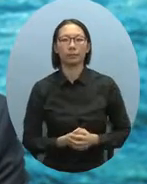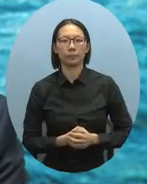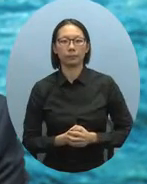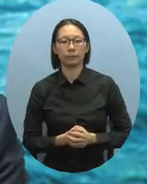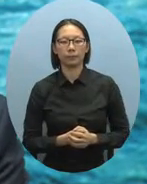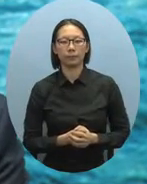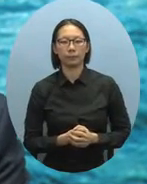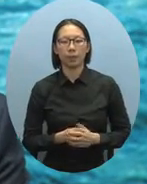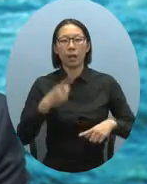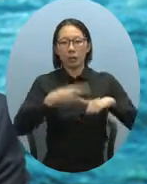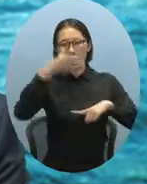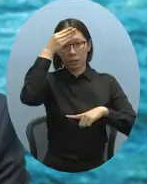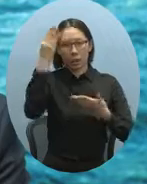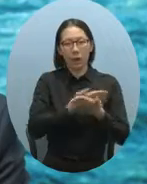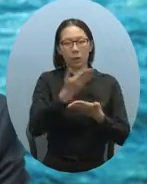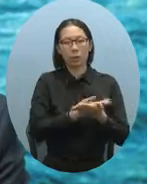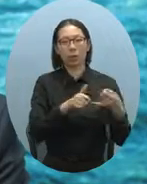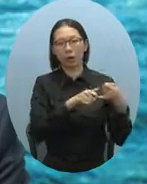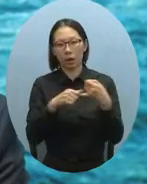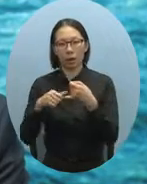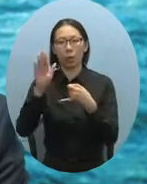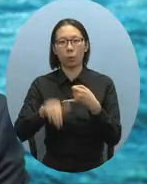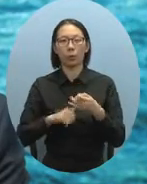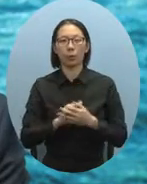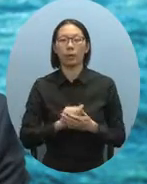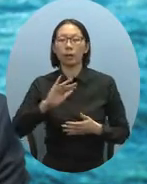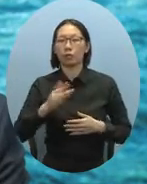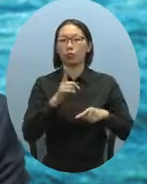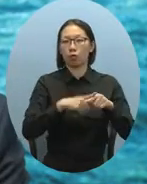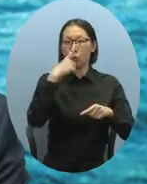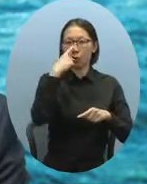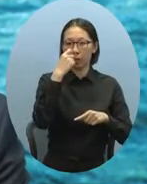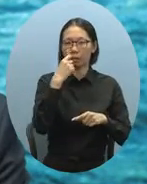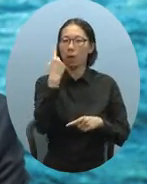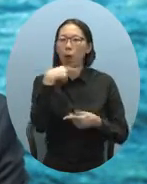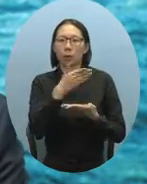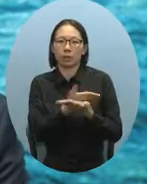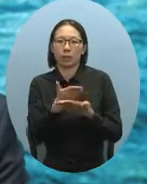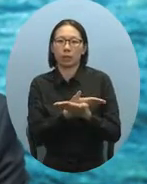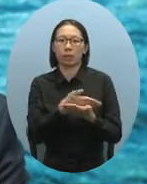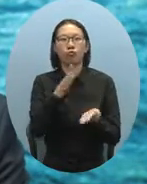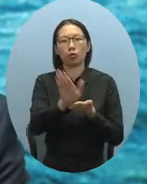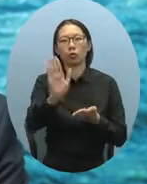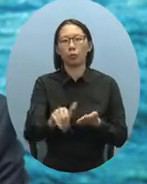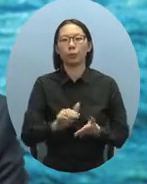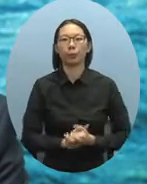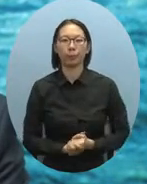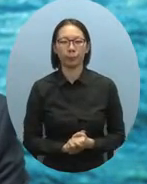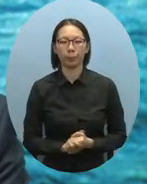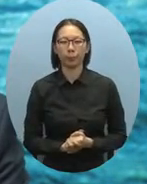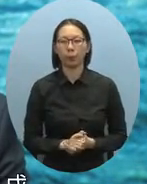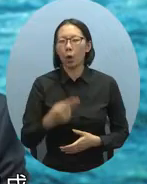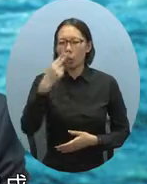才開始，實習考試亦都會順延，但是中英文科的考試是會取